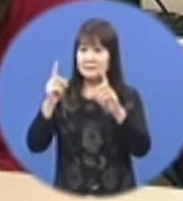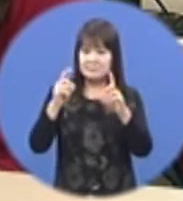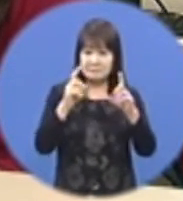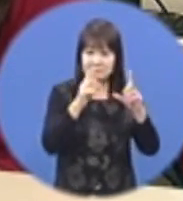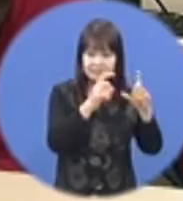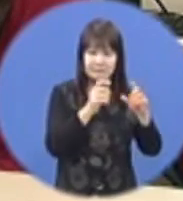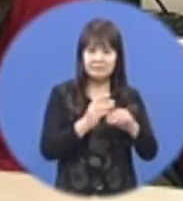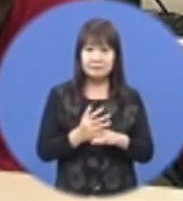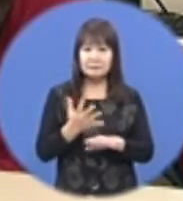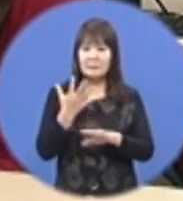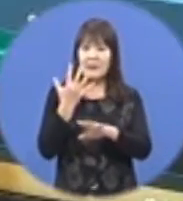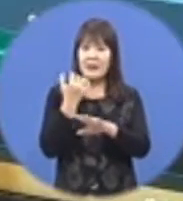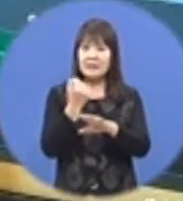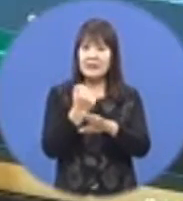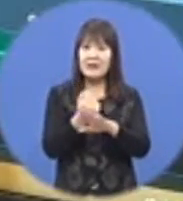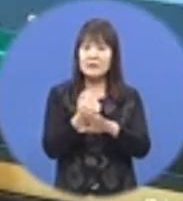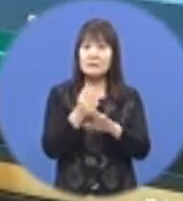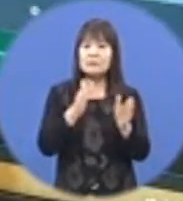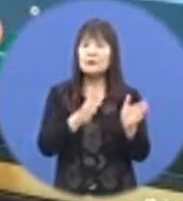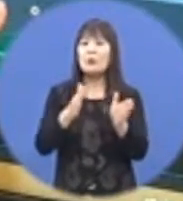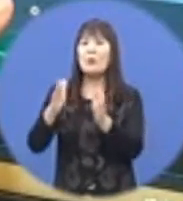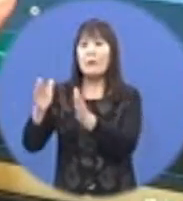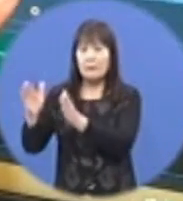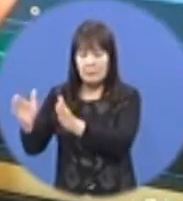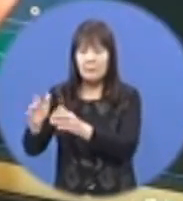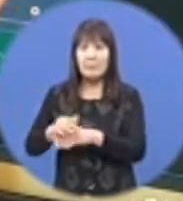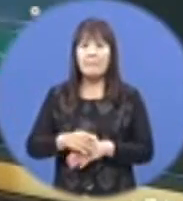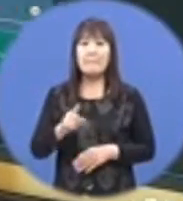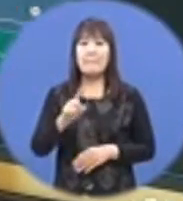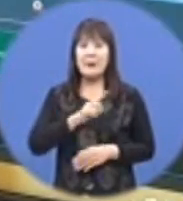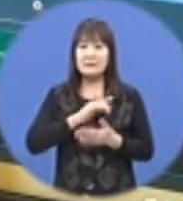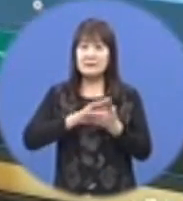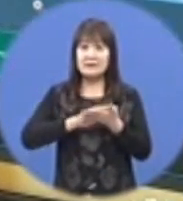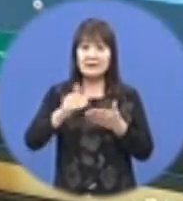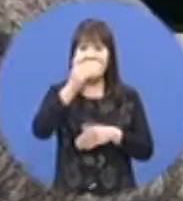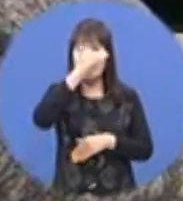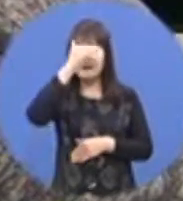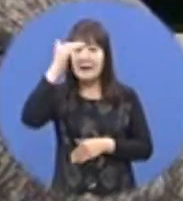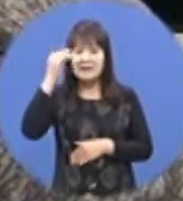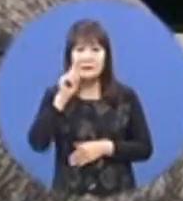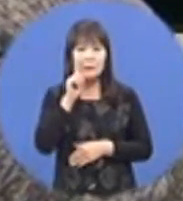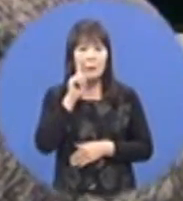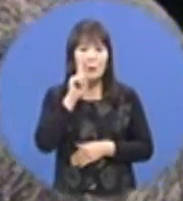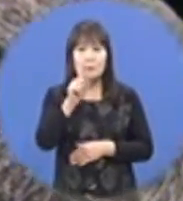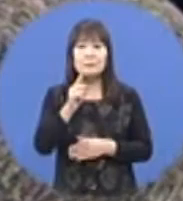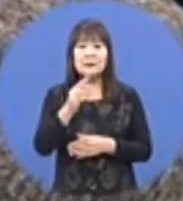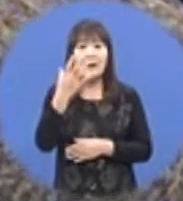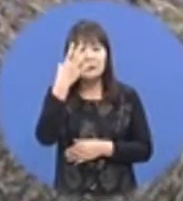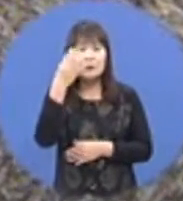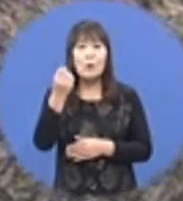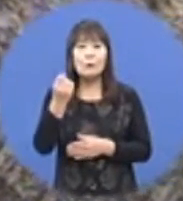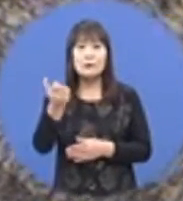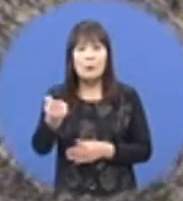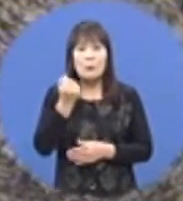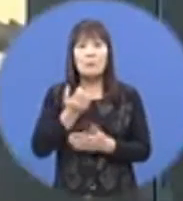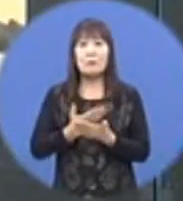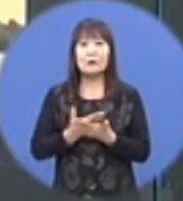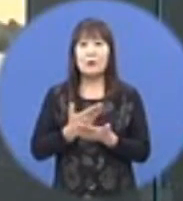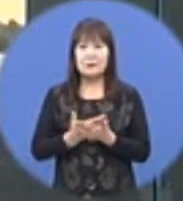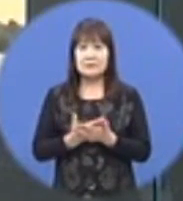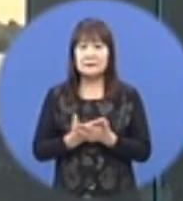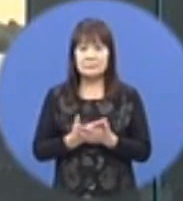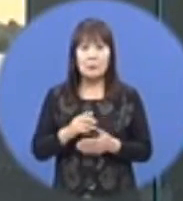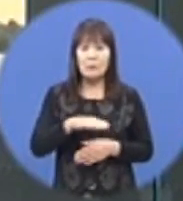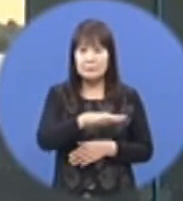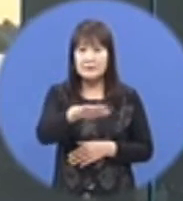ひその定住とかを考える段階じゃなくてもいいんで、一回綺麗な景色をそれだけ見て興味持ってもらえたらなって思うんで、もうなんか誰